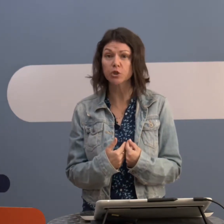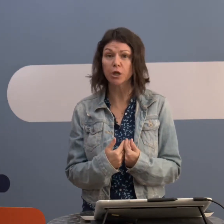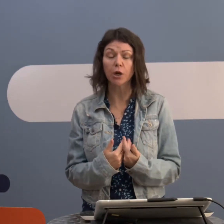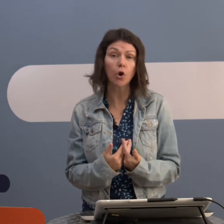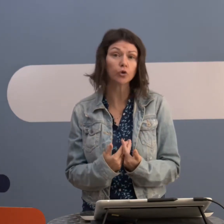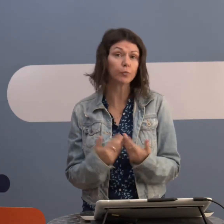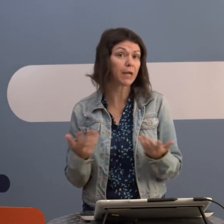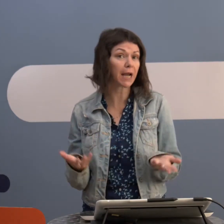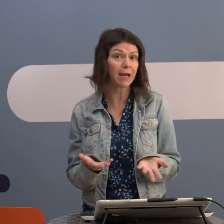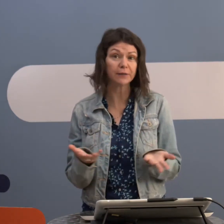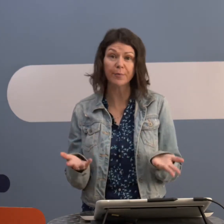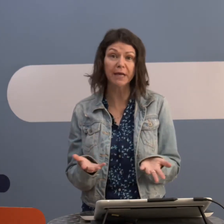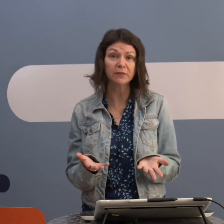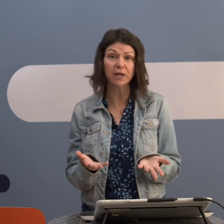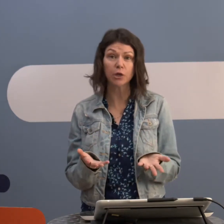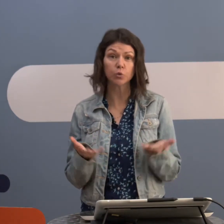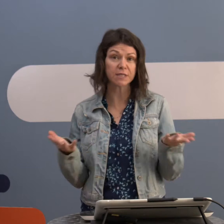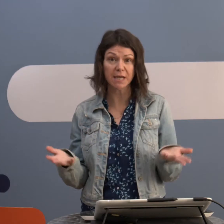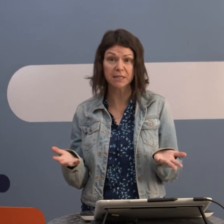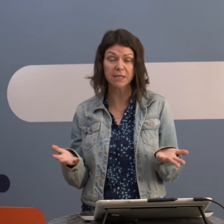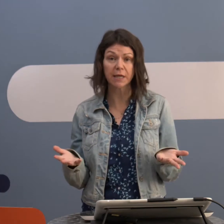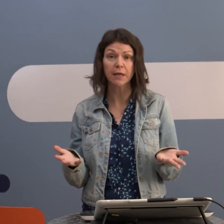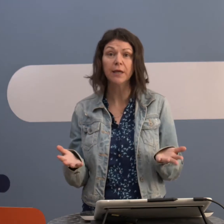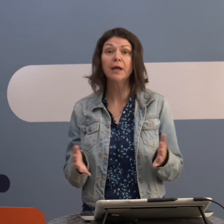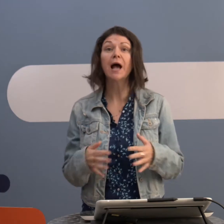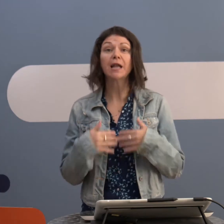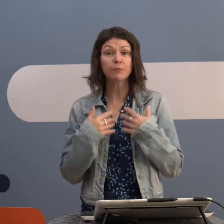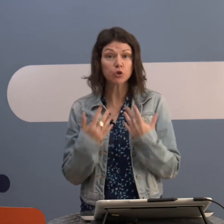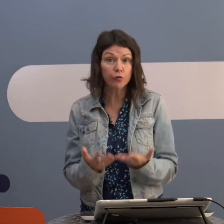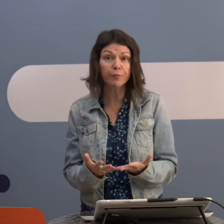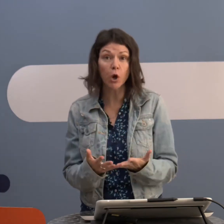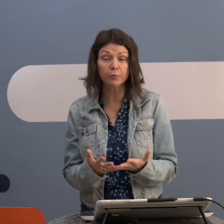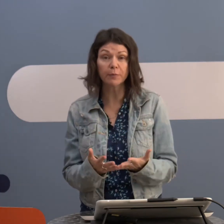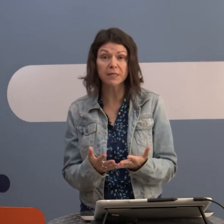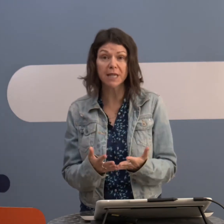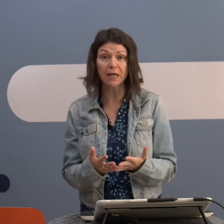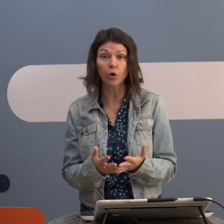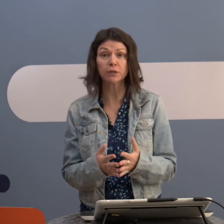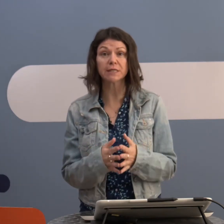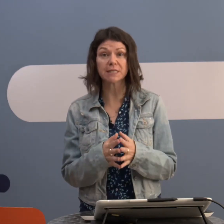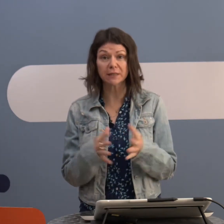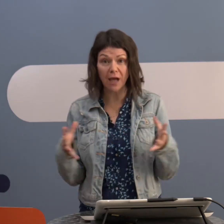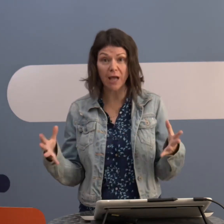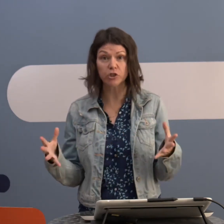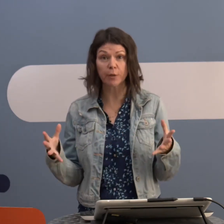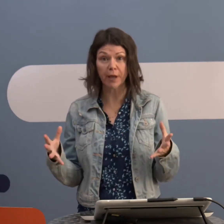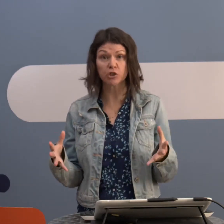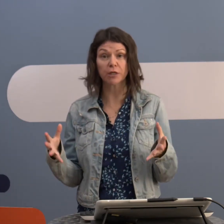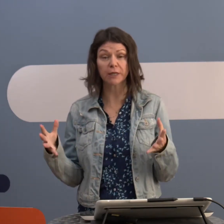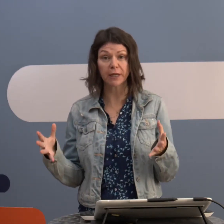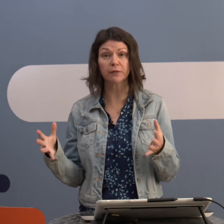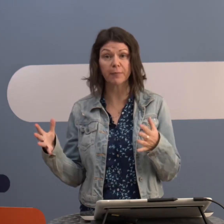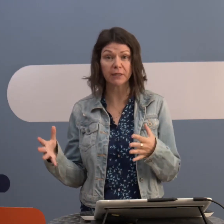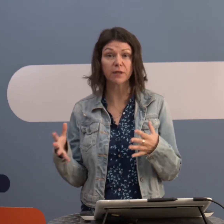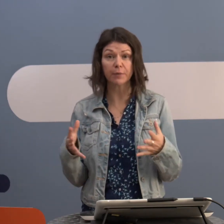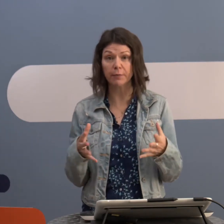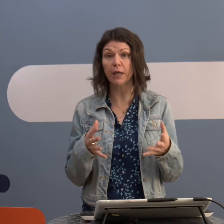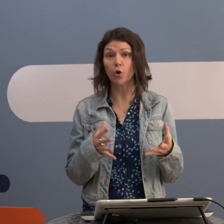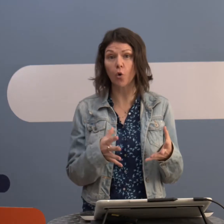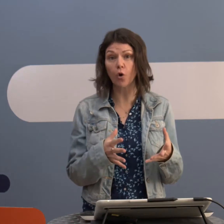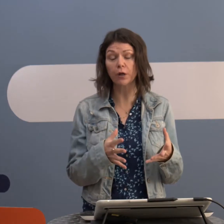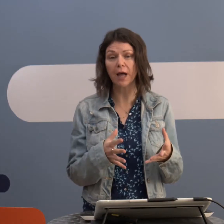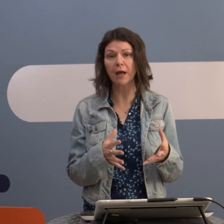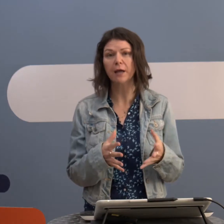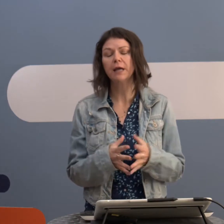אליי בשאלות או בכלל לדבר איתי על הנושא הזה. אני שוב מאוד ממליצה לראות את הסדרה שלמה שנקראת מדיה